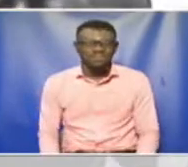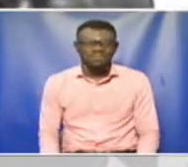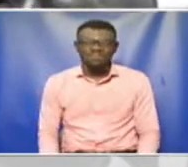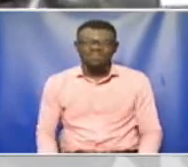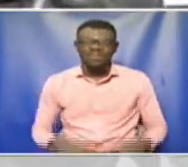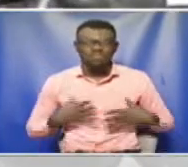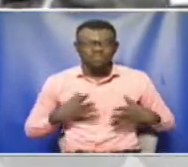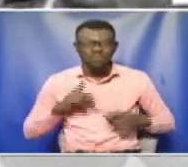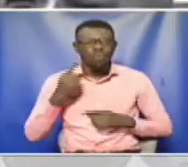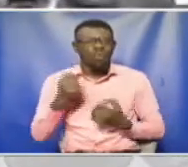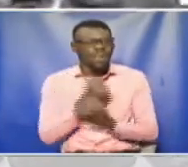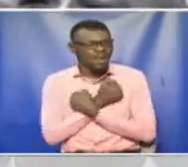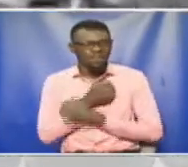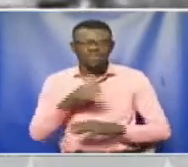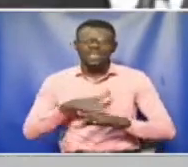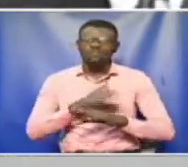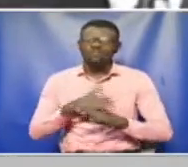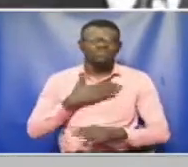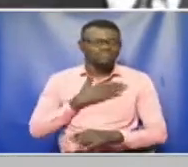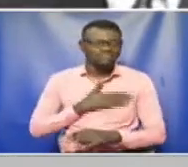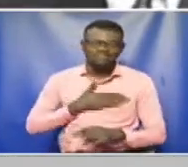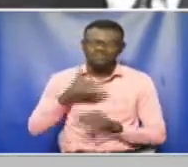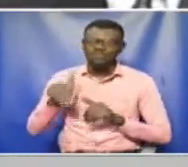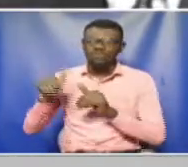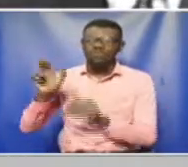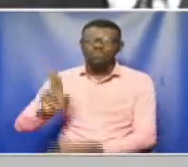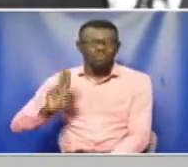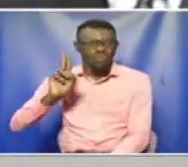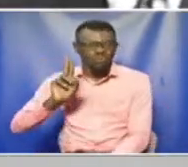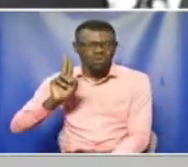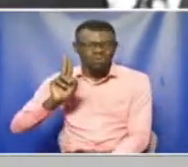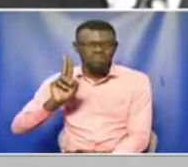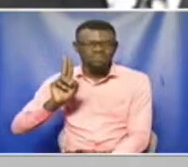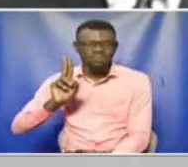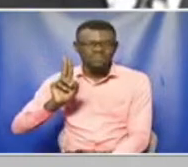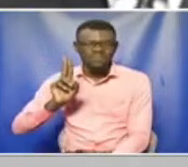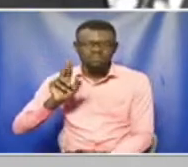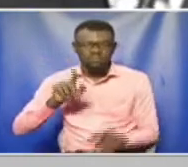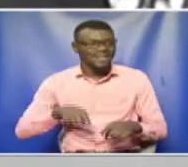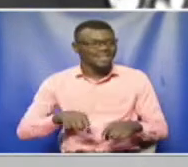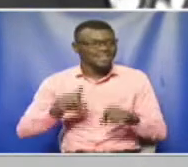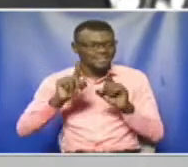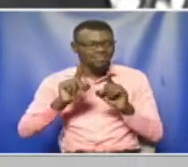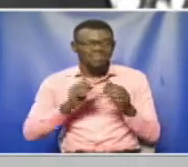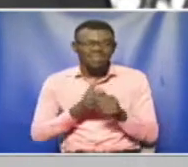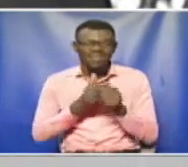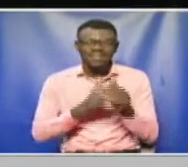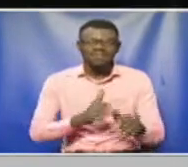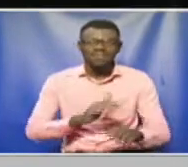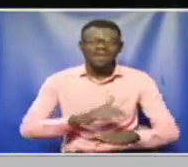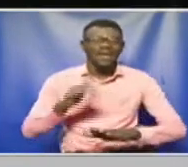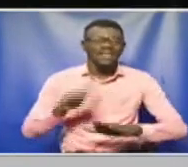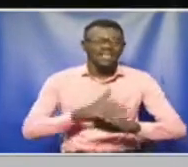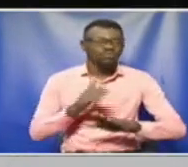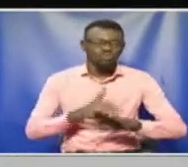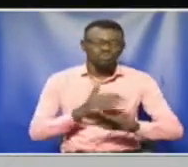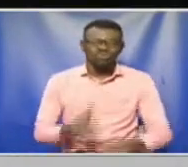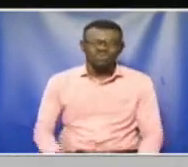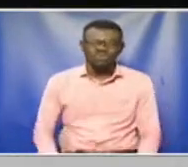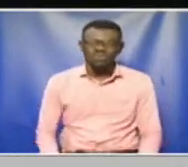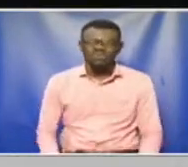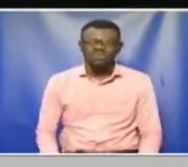anapenda Wakikuyu afuate Uhuru. Uhuru wa Kenyatta ndiye atakuwa kiongozi wa Kikuyu. Hii ni